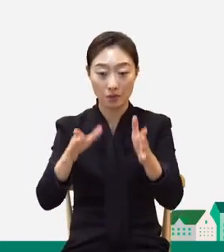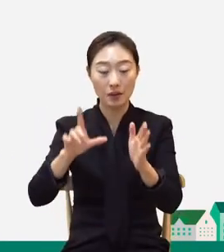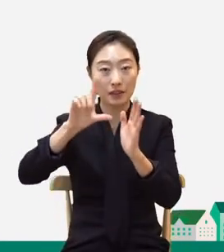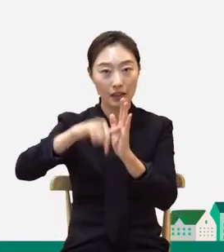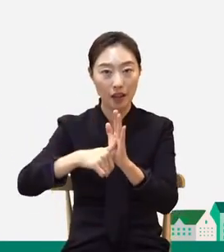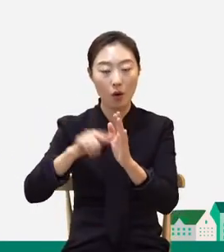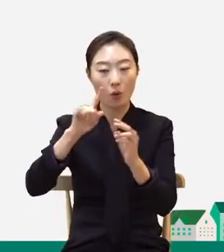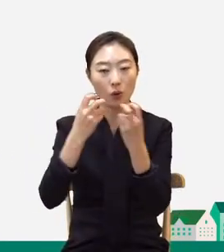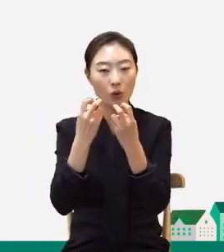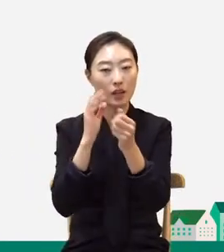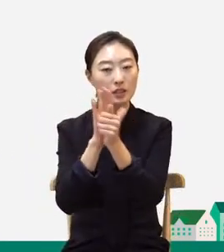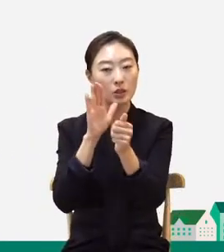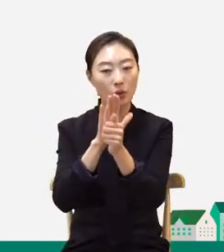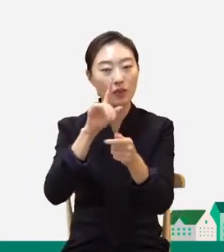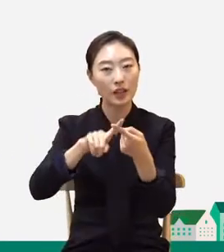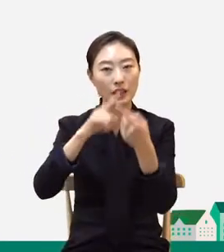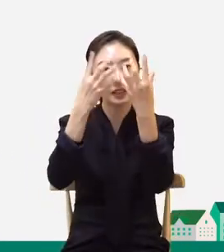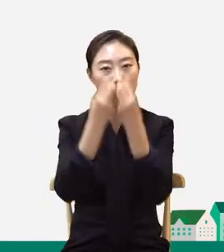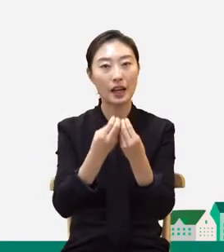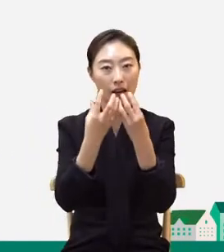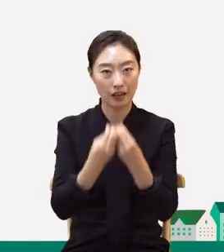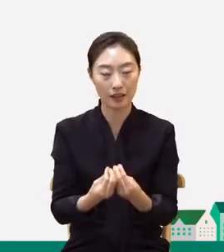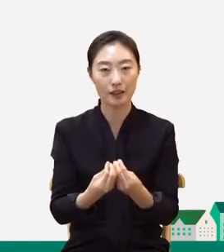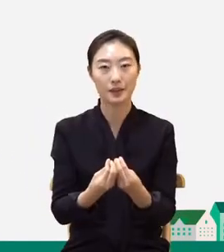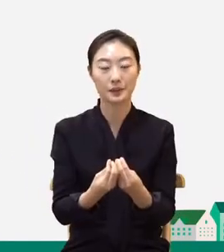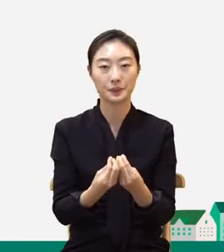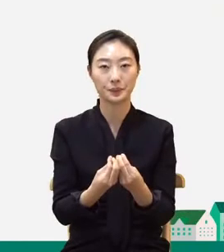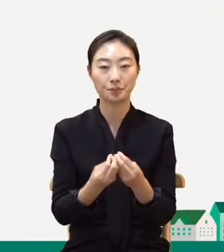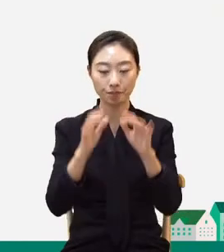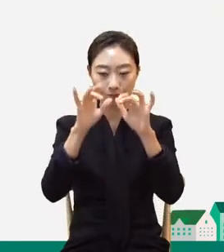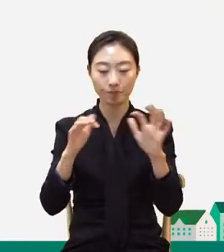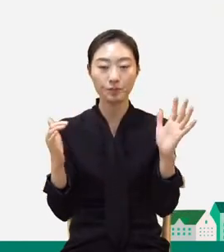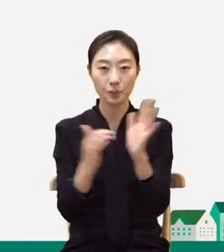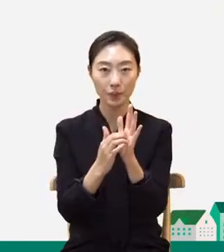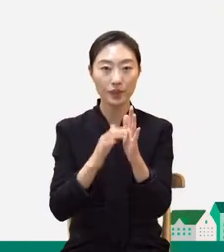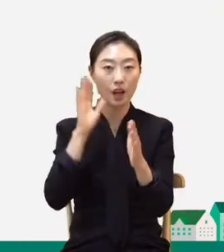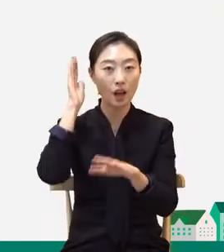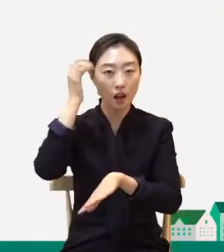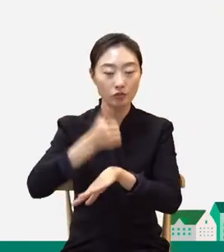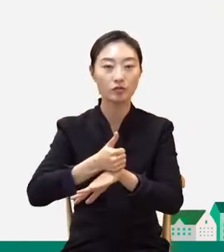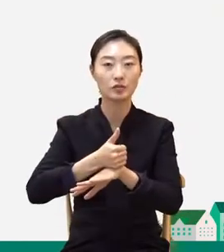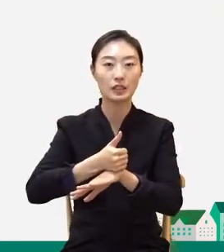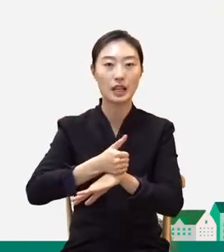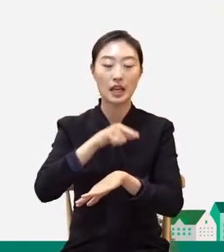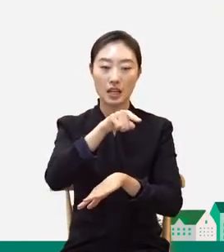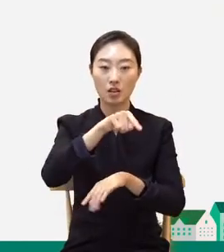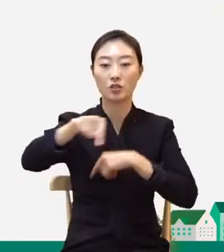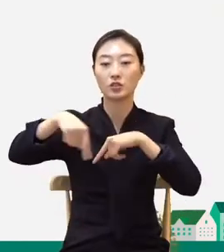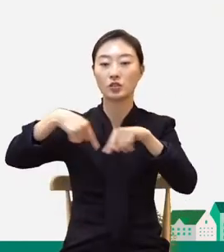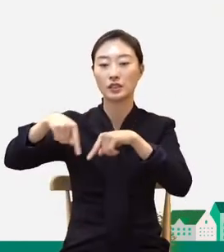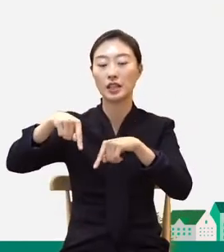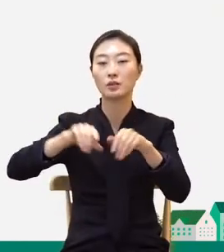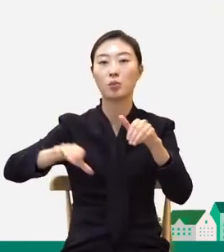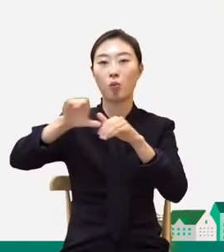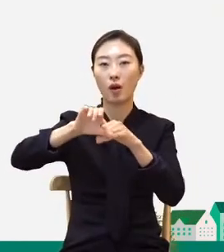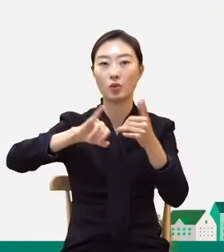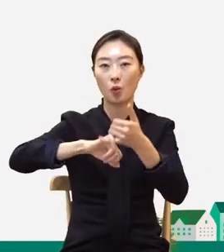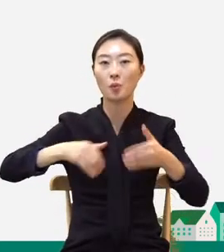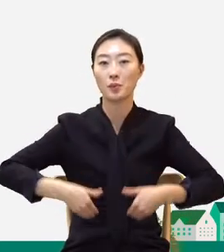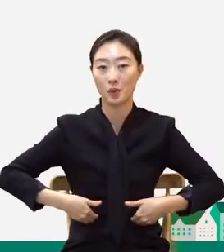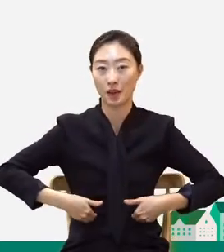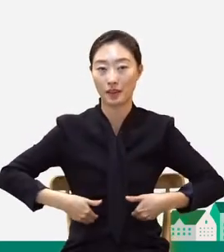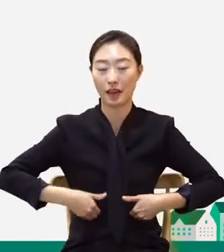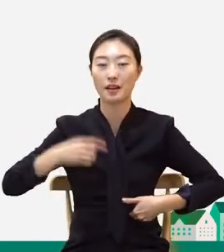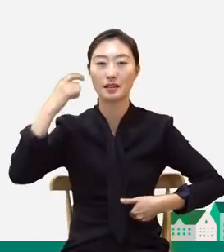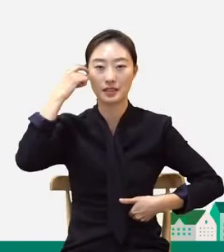어떻게 접근했는지에 대한 좀 사례를 이렇게 적었었고요. 향후에는 이런 부분들이 정책적으로 보완이 되어야 된다고